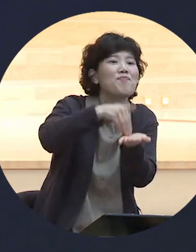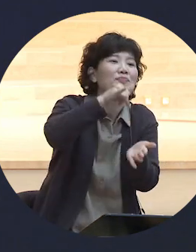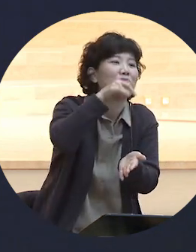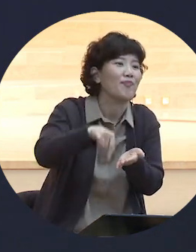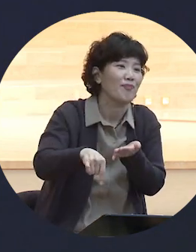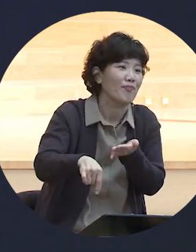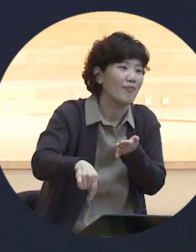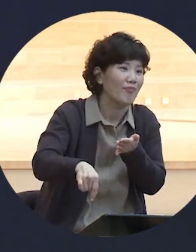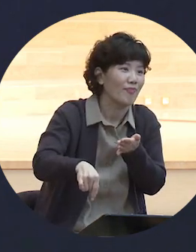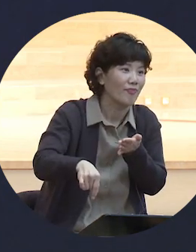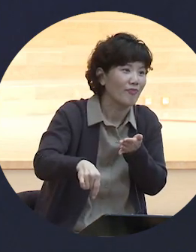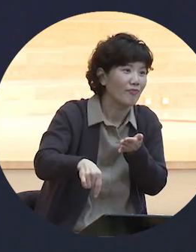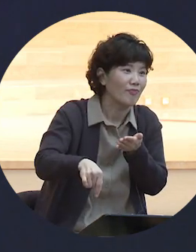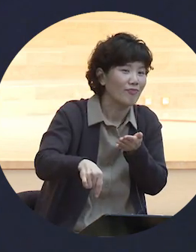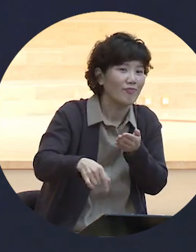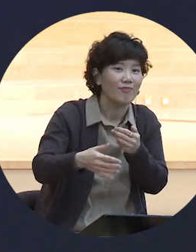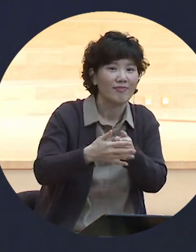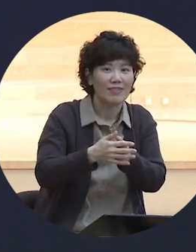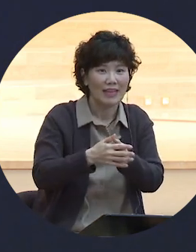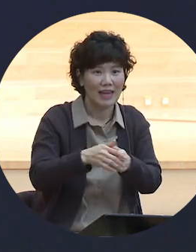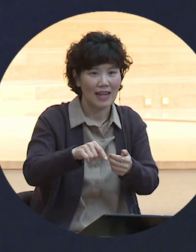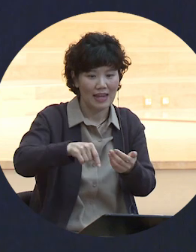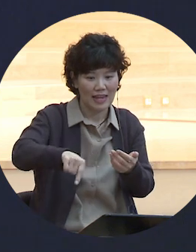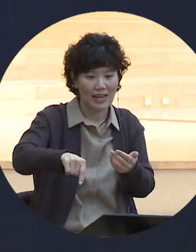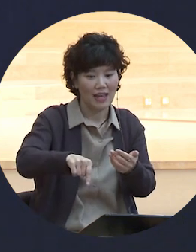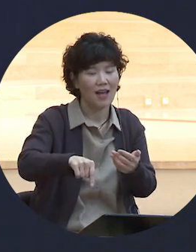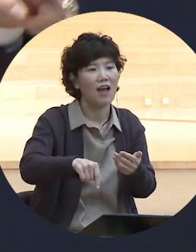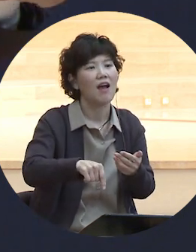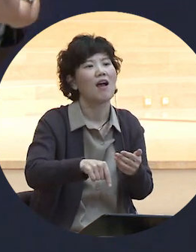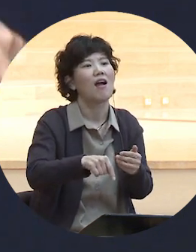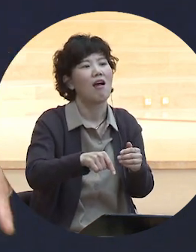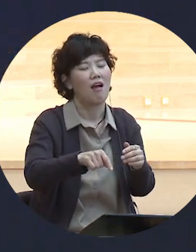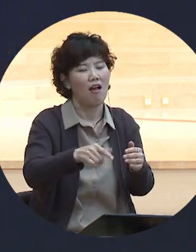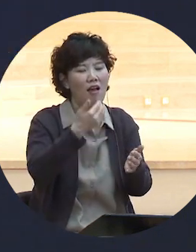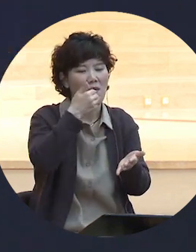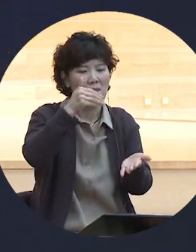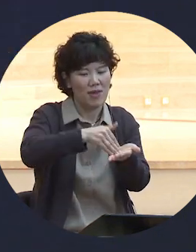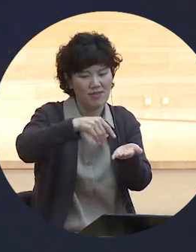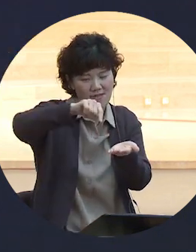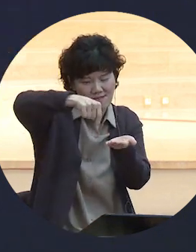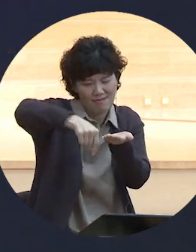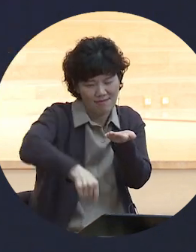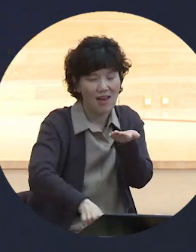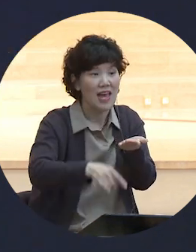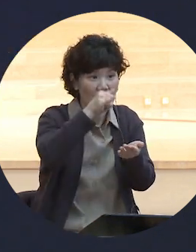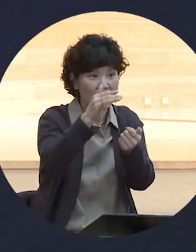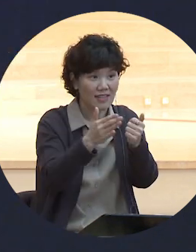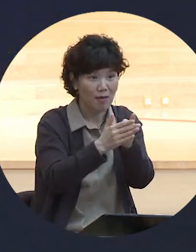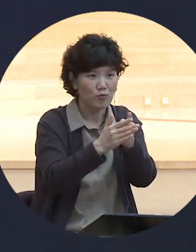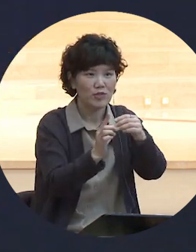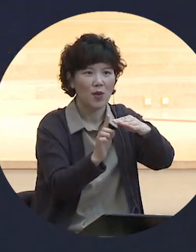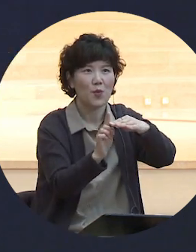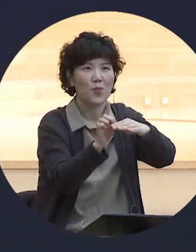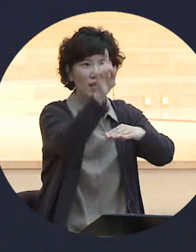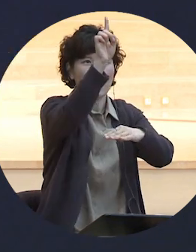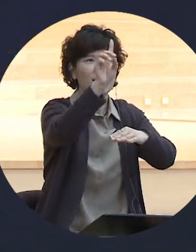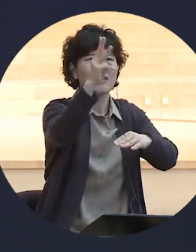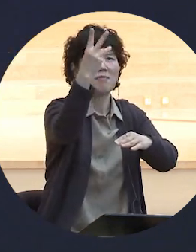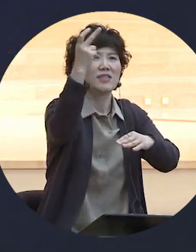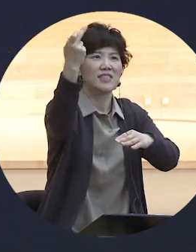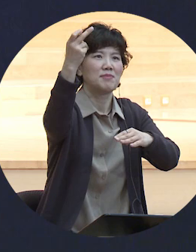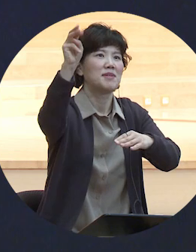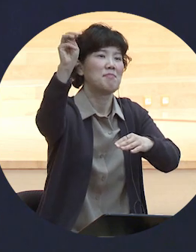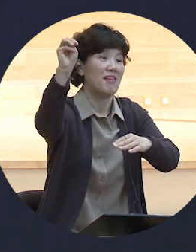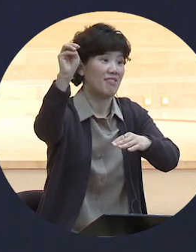거예요. 1889년대 무슨 보강 공사를 할 수 있는 그런 게 아니잖아요. 반석이 있었기에 위로 지상으로